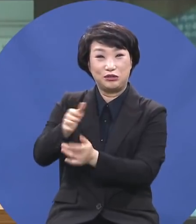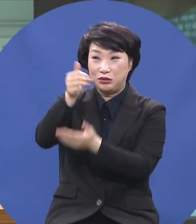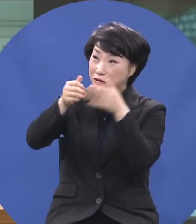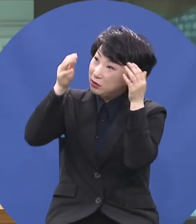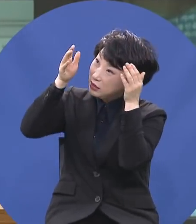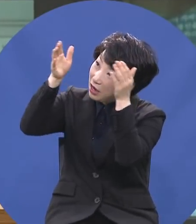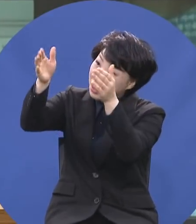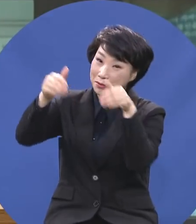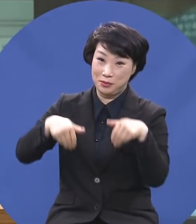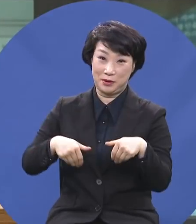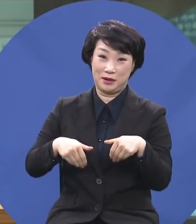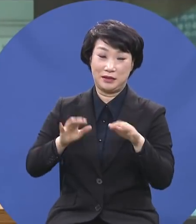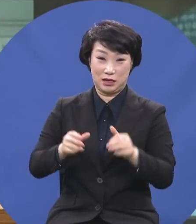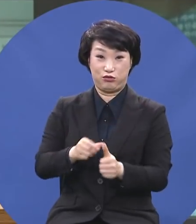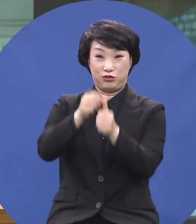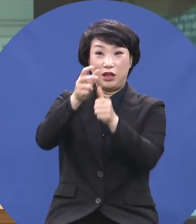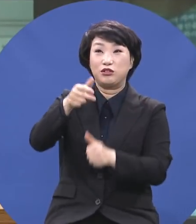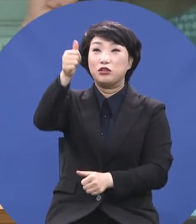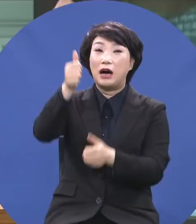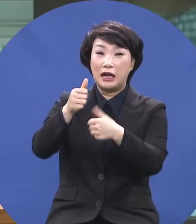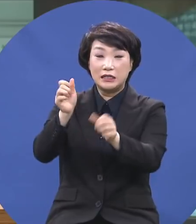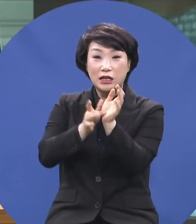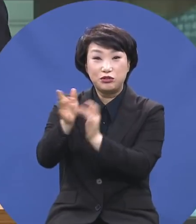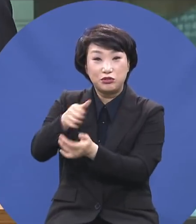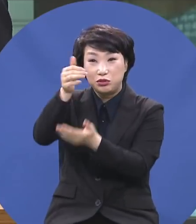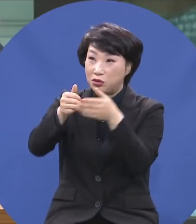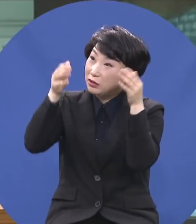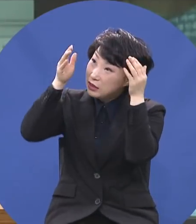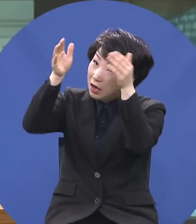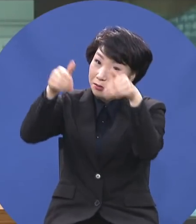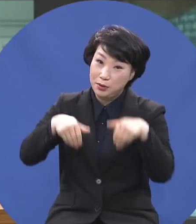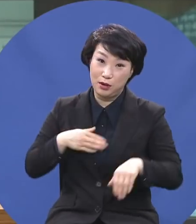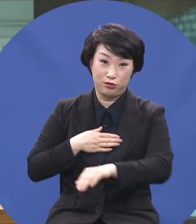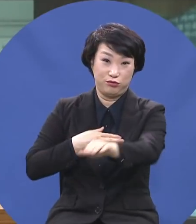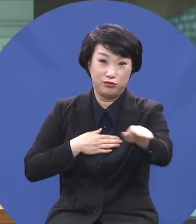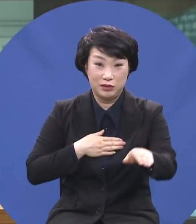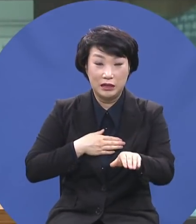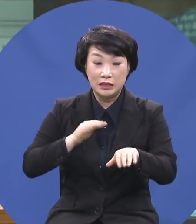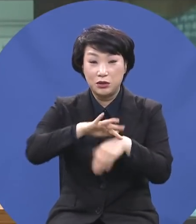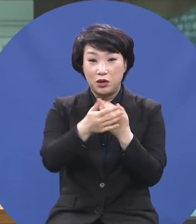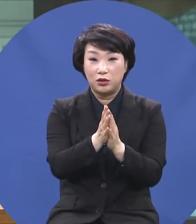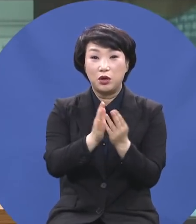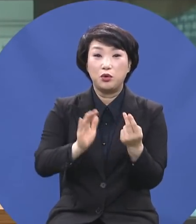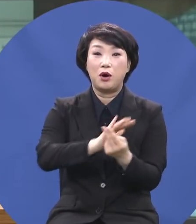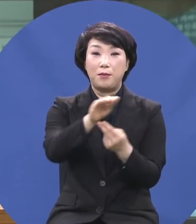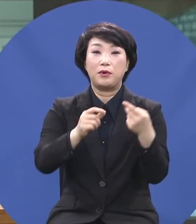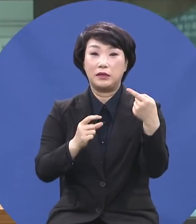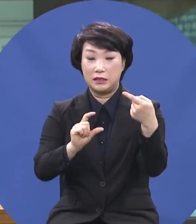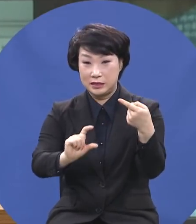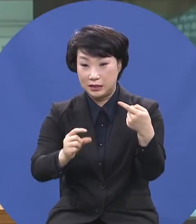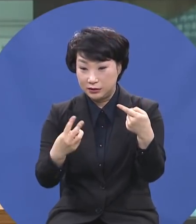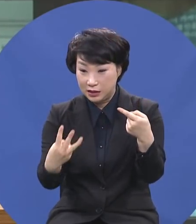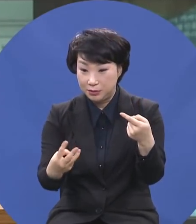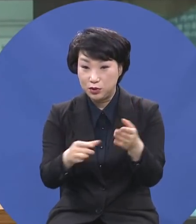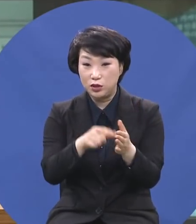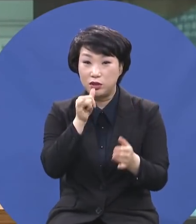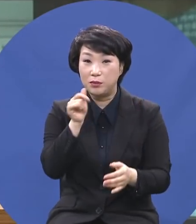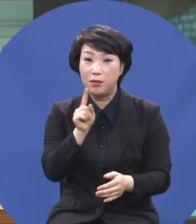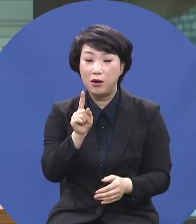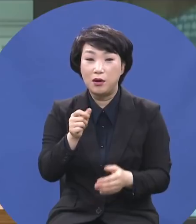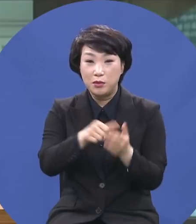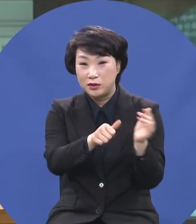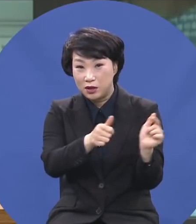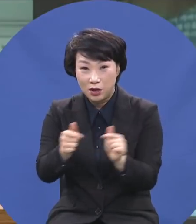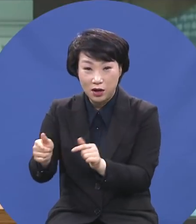말이 하나님의 구세주 아들을 겨냥하라 그 말입니다. 요한복음 1장 3절에 만물이